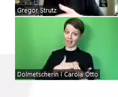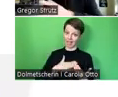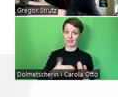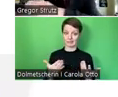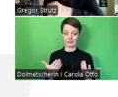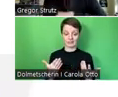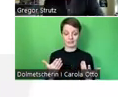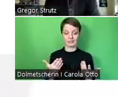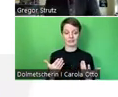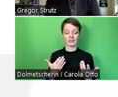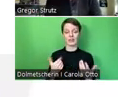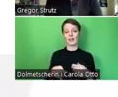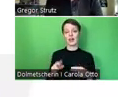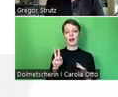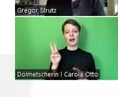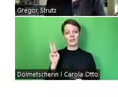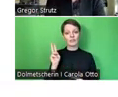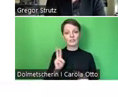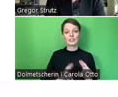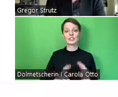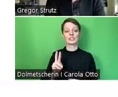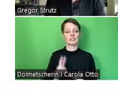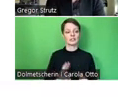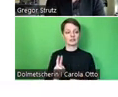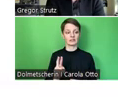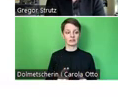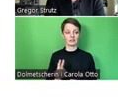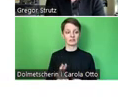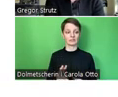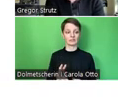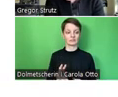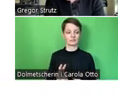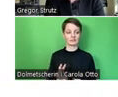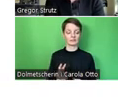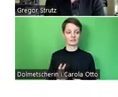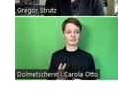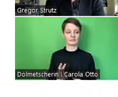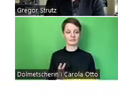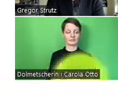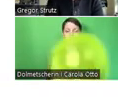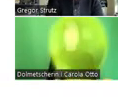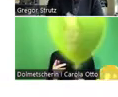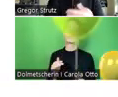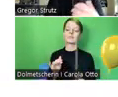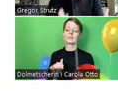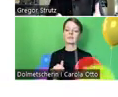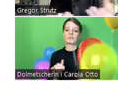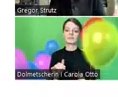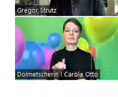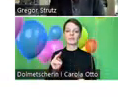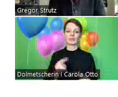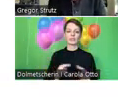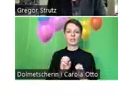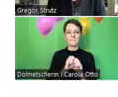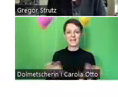Wir haben verschiedene, Gottfried, gerne nochmal einmal weiterklicken. Wir haben letzten Endes verschiedene, ja tatsächlich